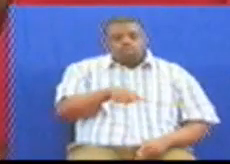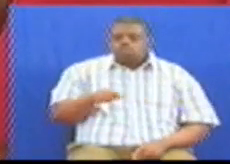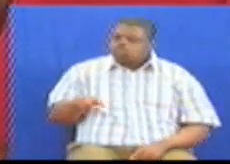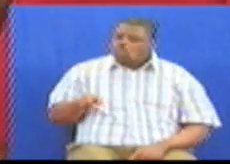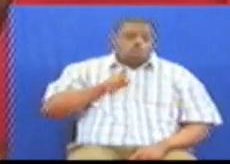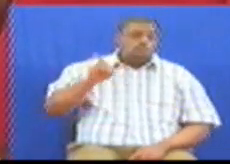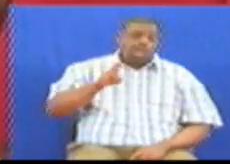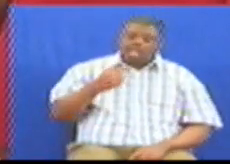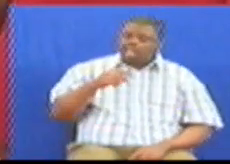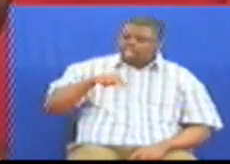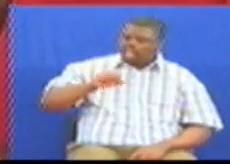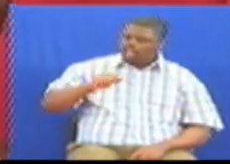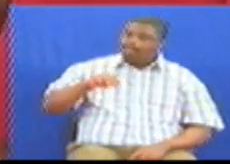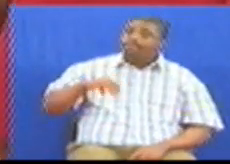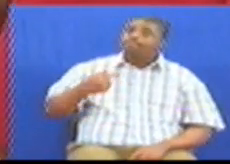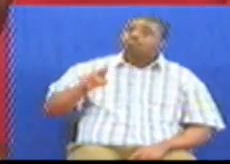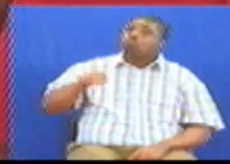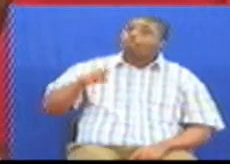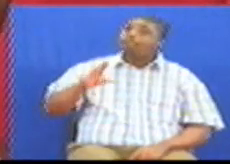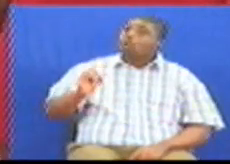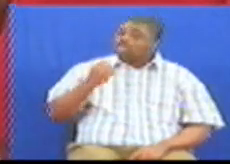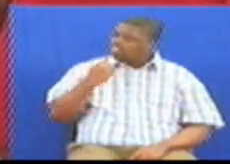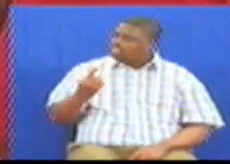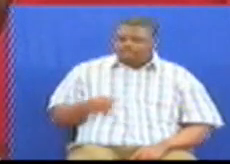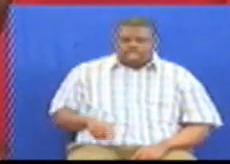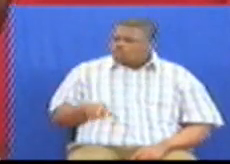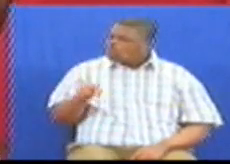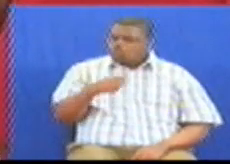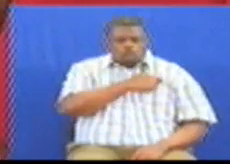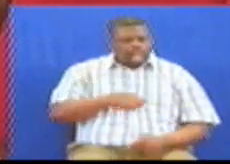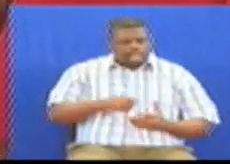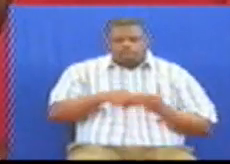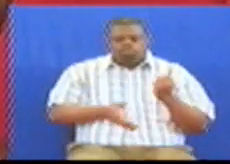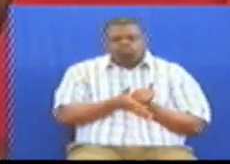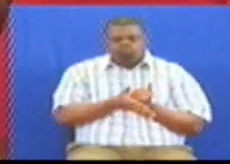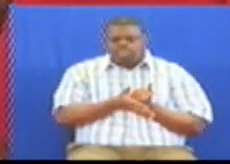wanasema asiondoke mpaka ile reli kamilike, hata kama itamchukua miaka 30.